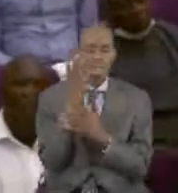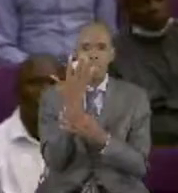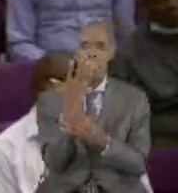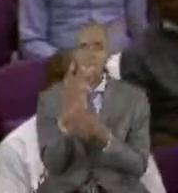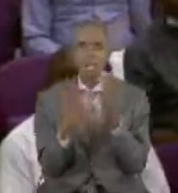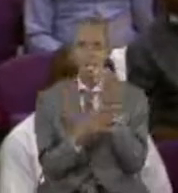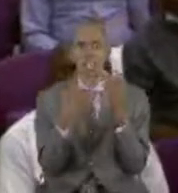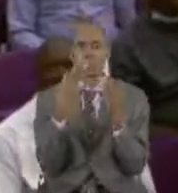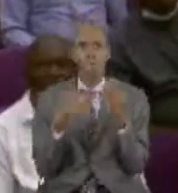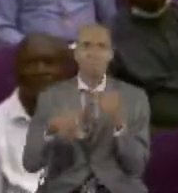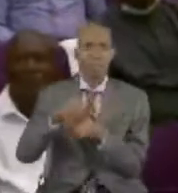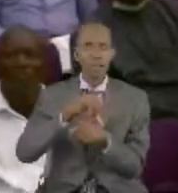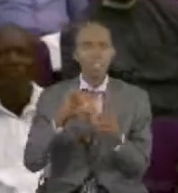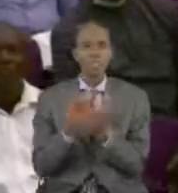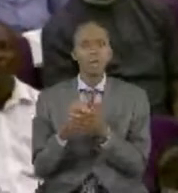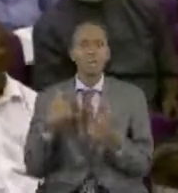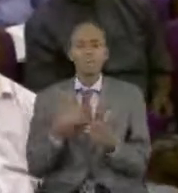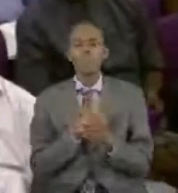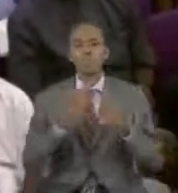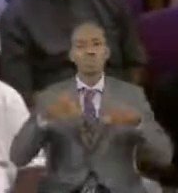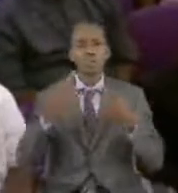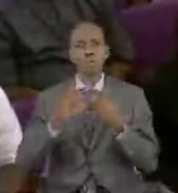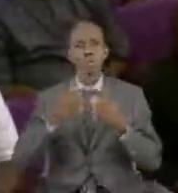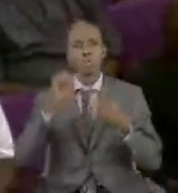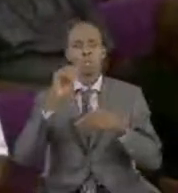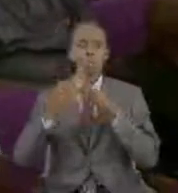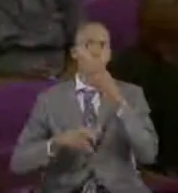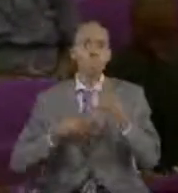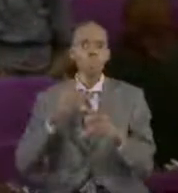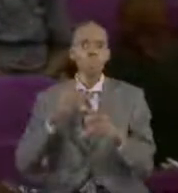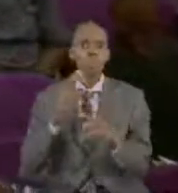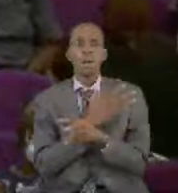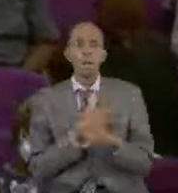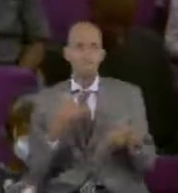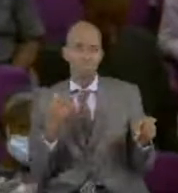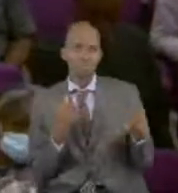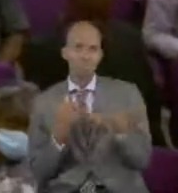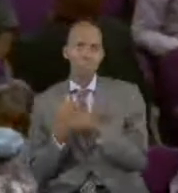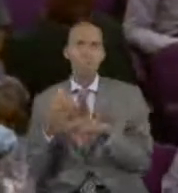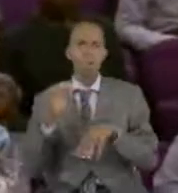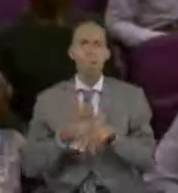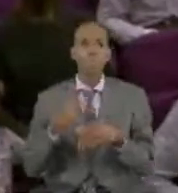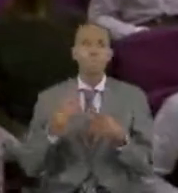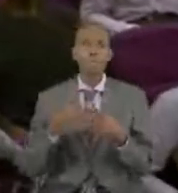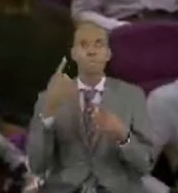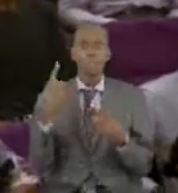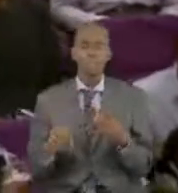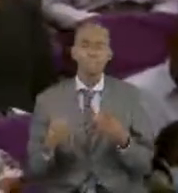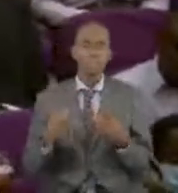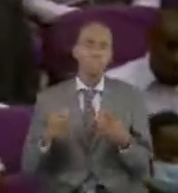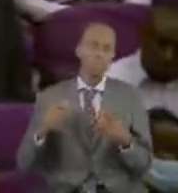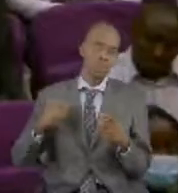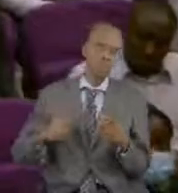nous allions, nous vers les païens et eux, vers les circoncis,